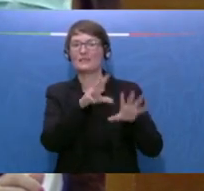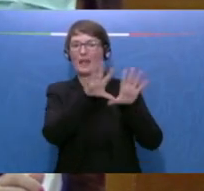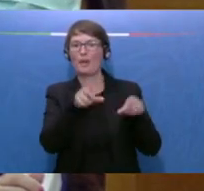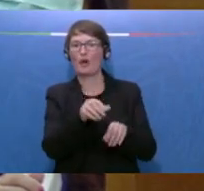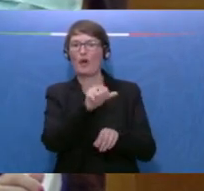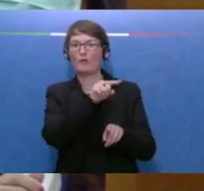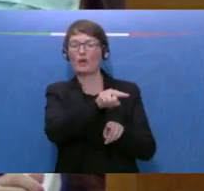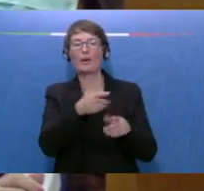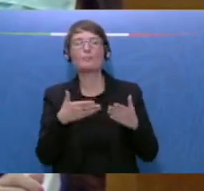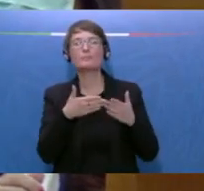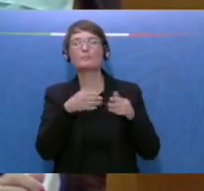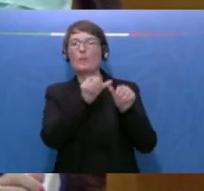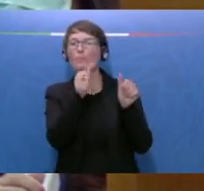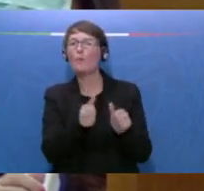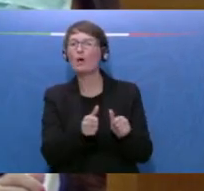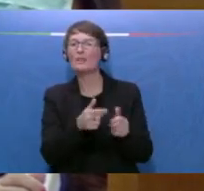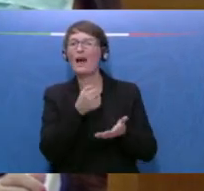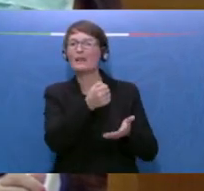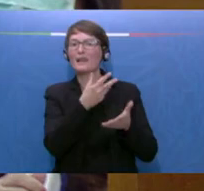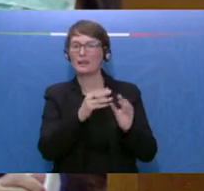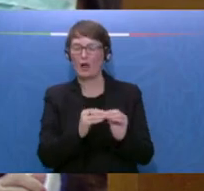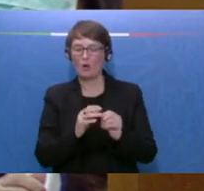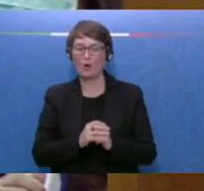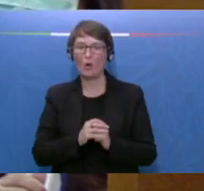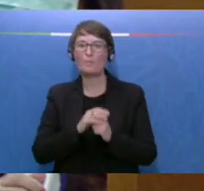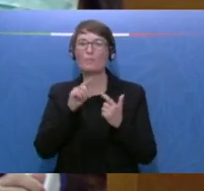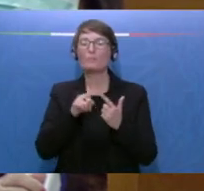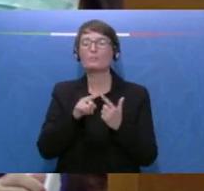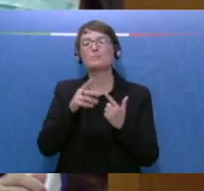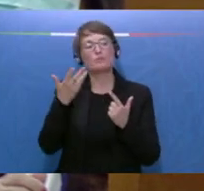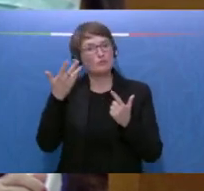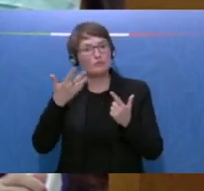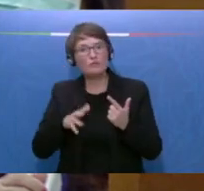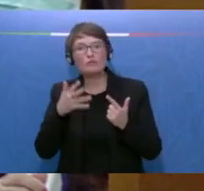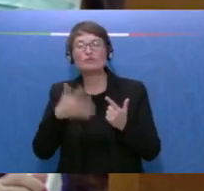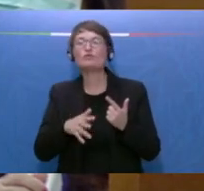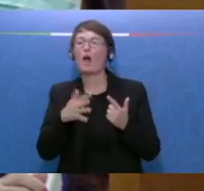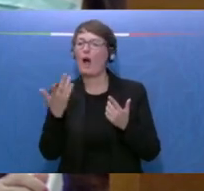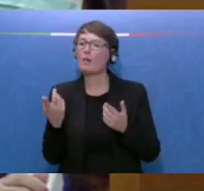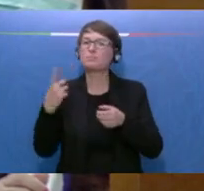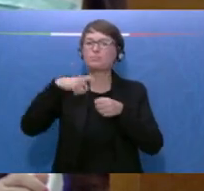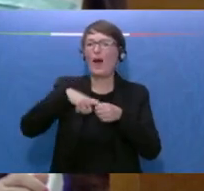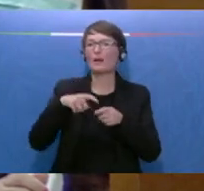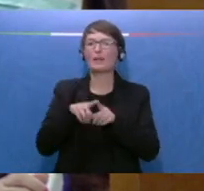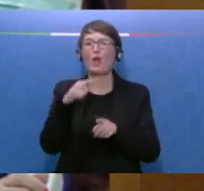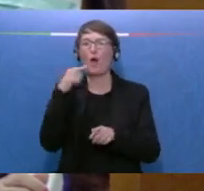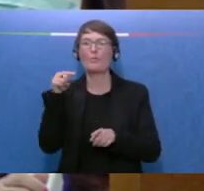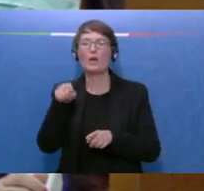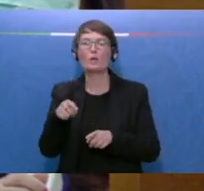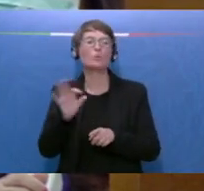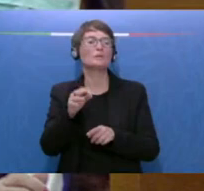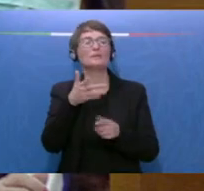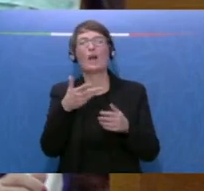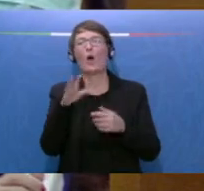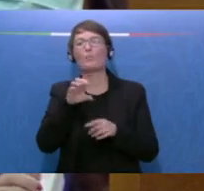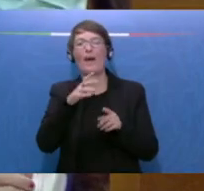questi termini sono stati avviati anche delle interlocuzioni con partner come russia e paesi vicini come